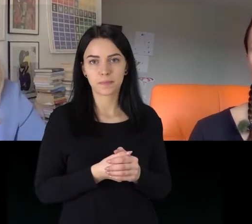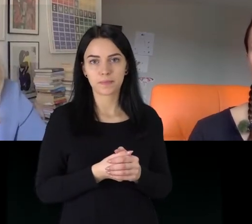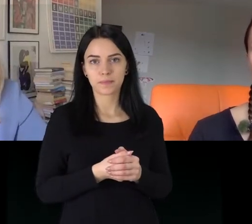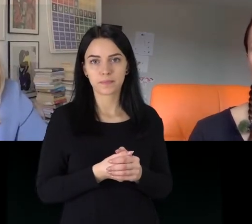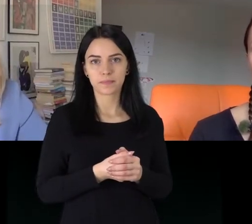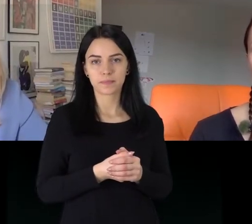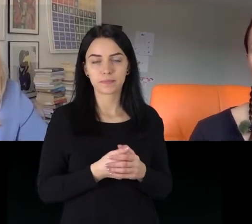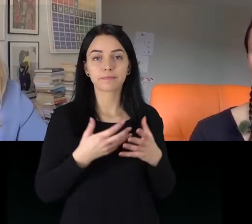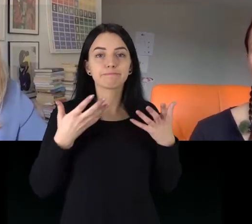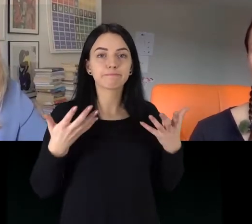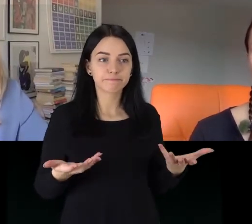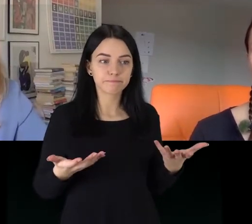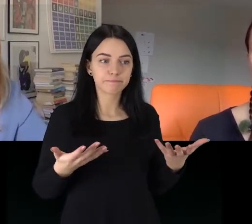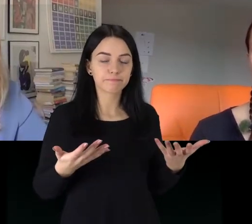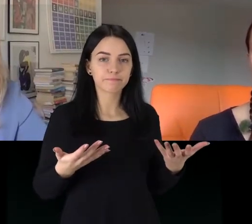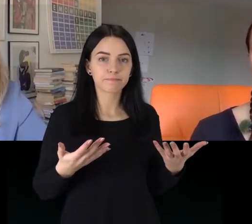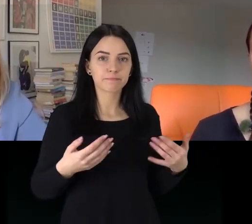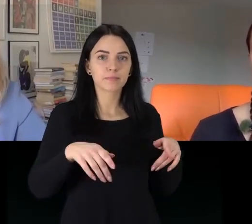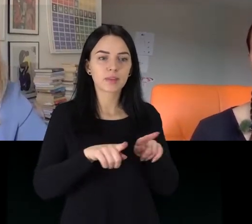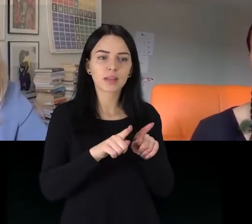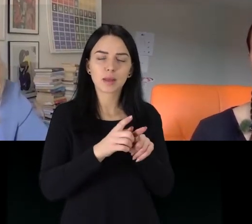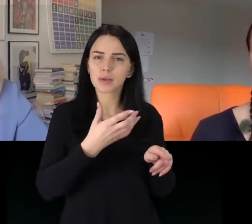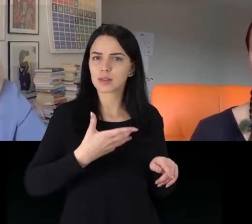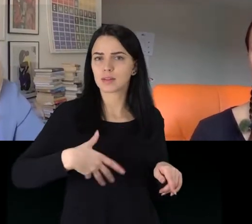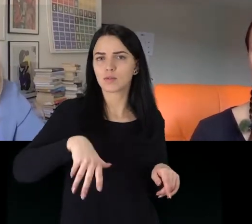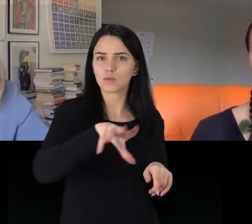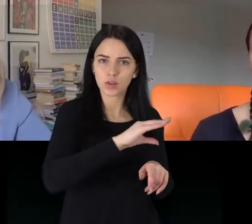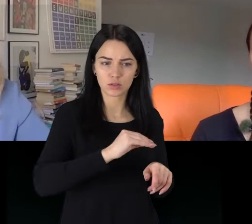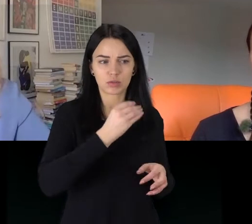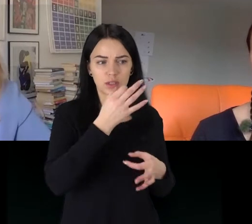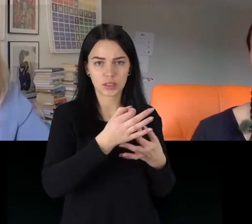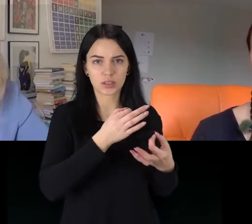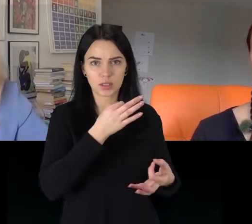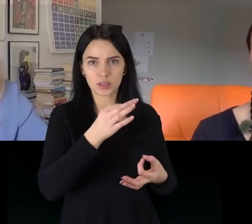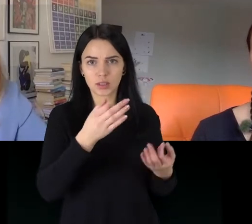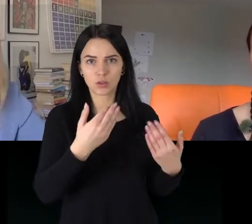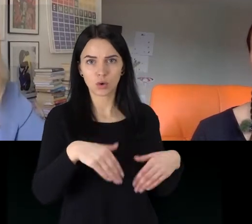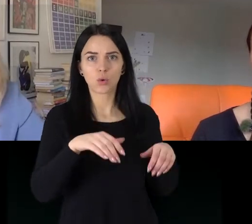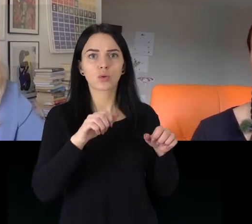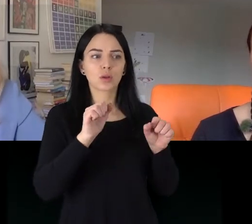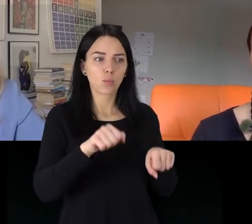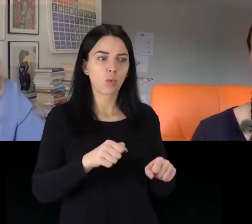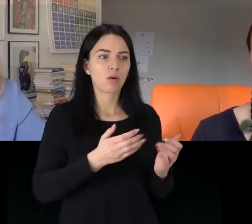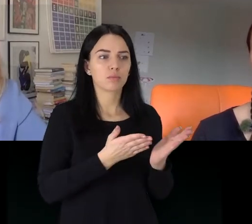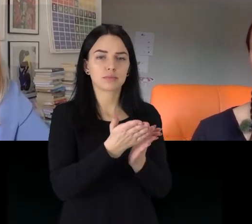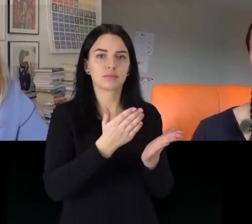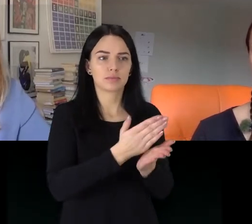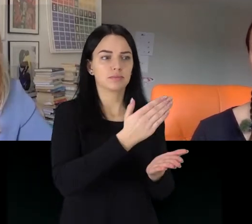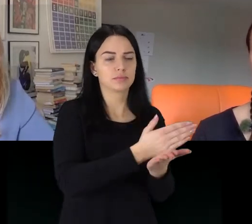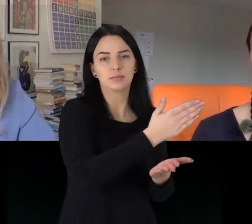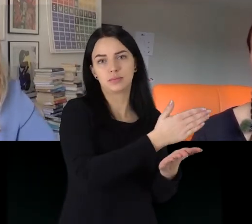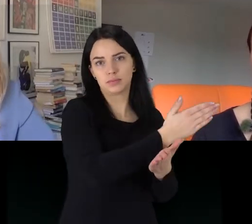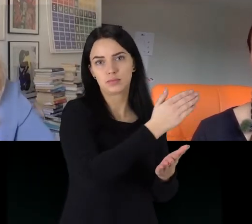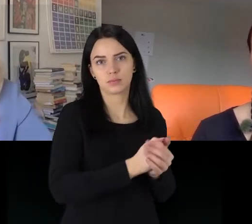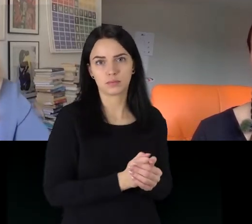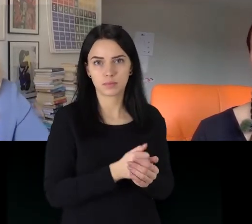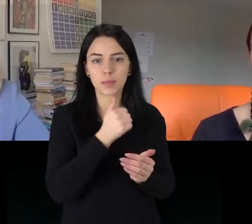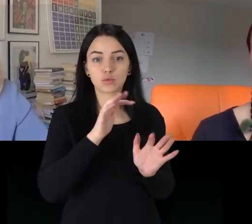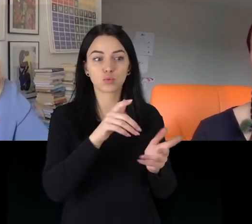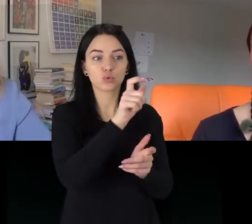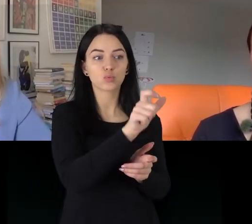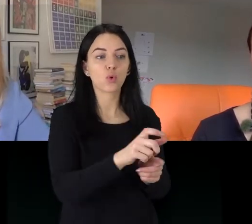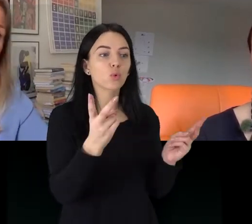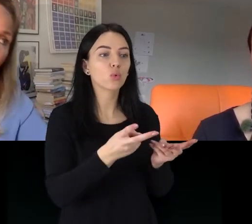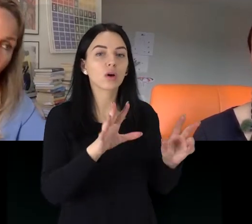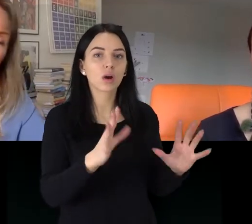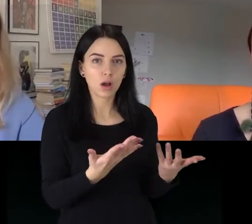specializaciją. Tai lygiai, bet lygiai visur, kur ką išminėjau, lygiai taip pat galiu nukreipti. Galiu nukreipti, žinodama, ko žmogui labiau